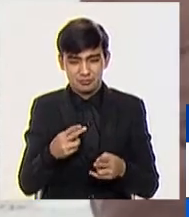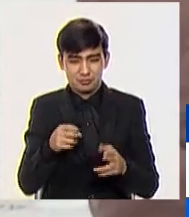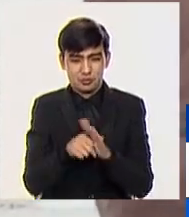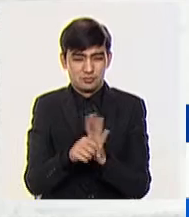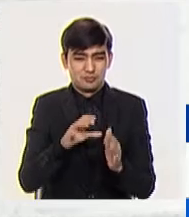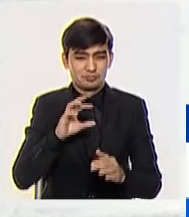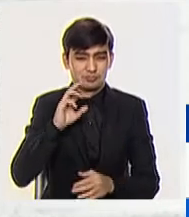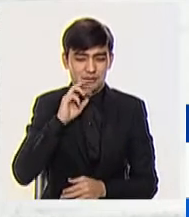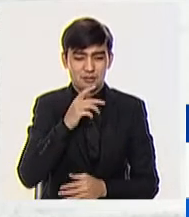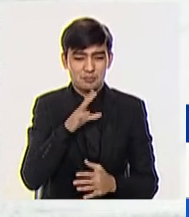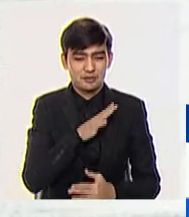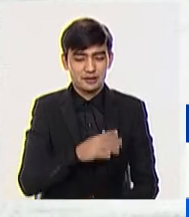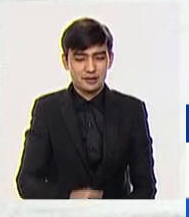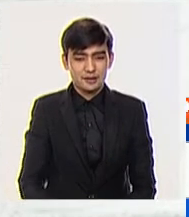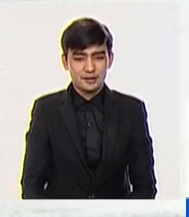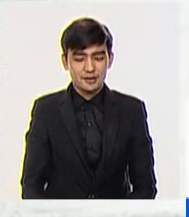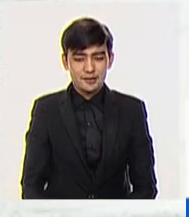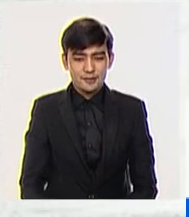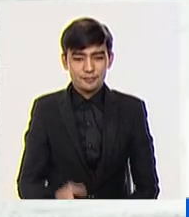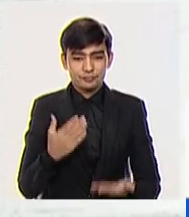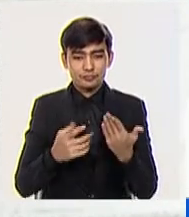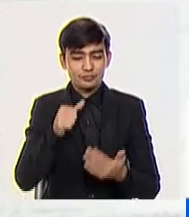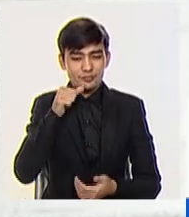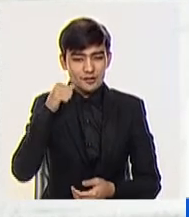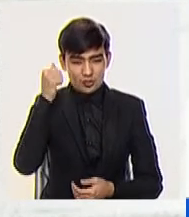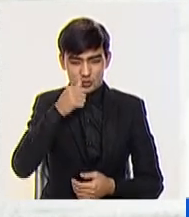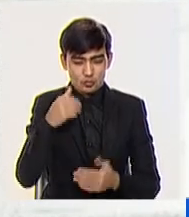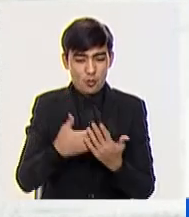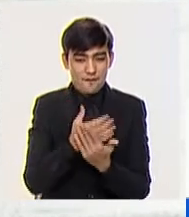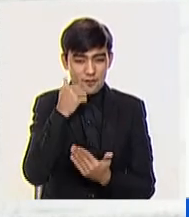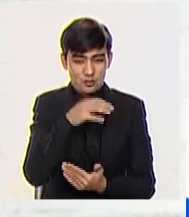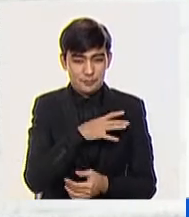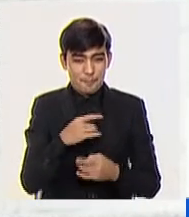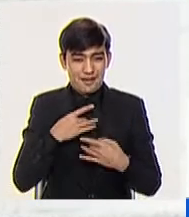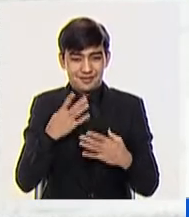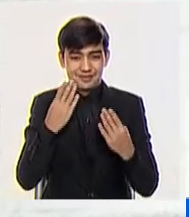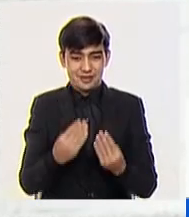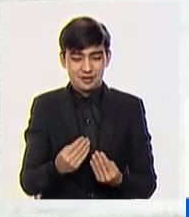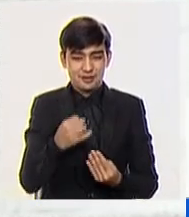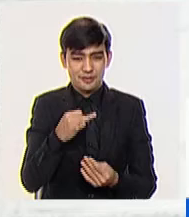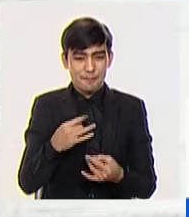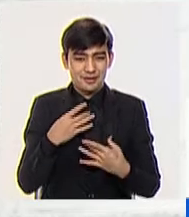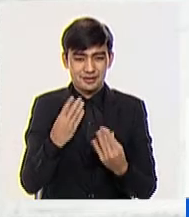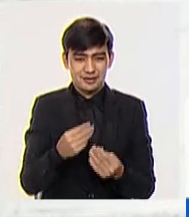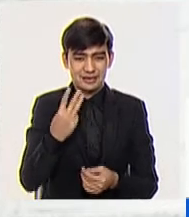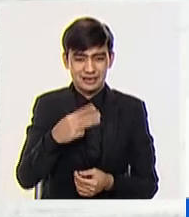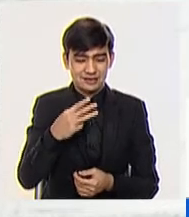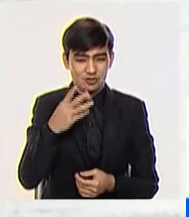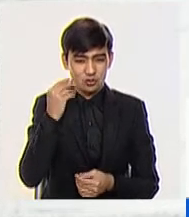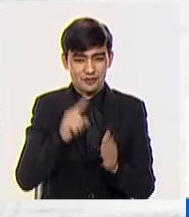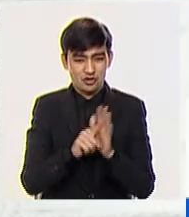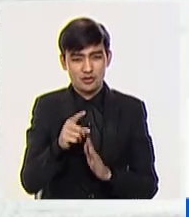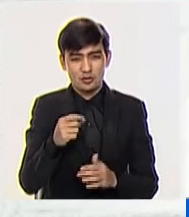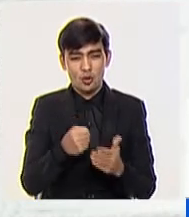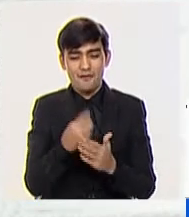артатын көрінеді. Статистикаға тоқталатын болсақ, өткен жылы жаңа жылда мерекелік күндері 30 желтоқсан мен 2